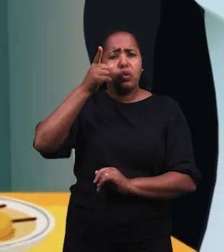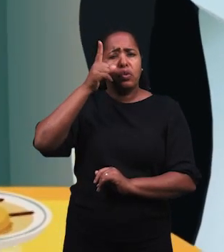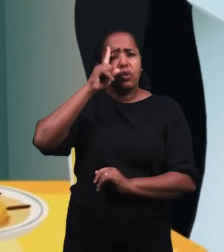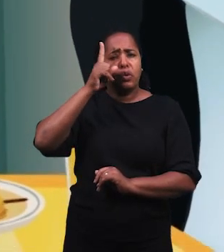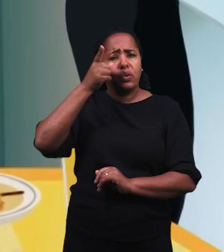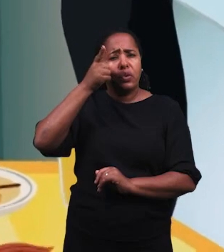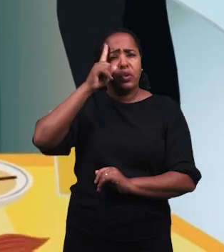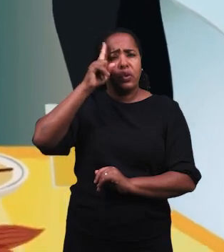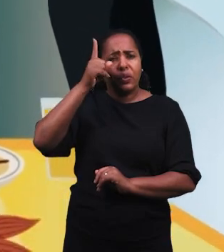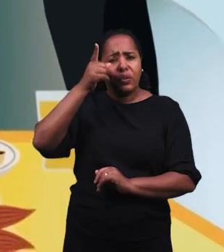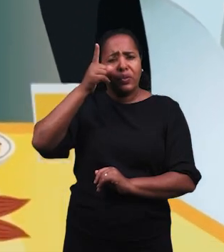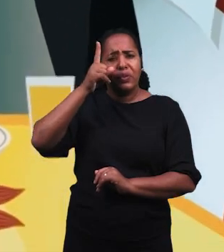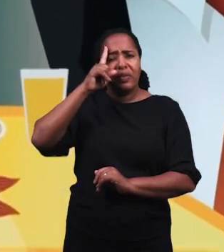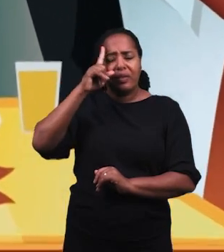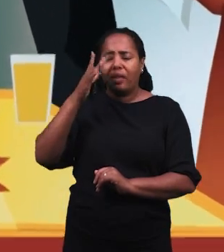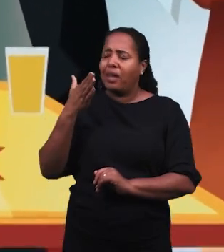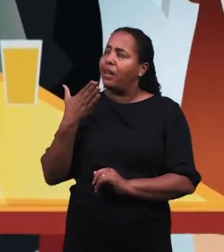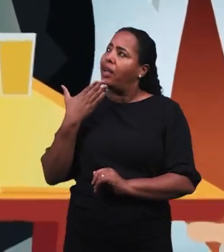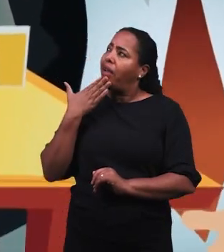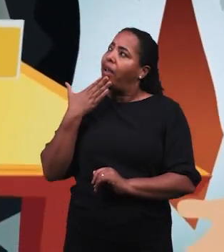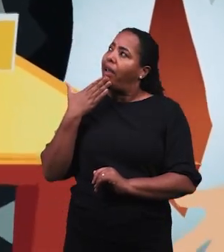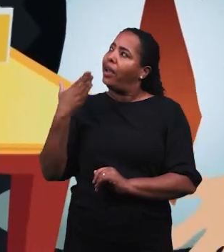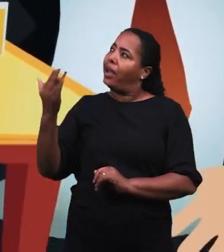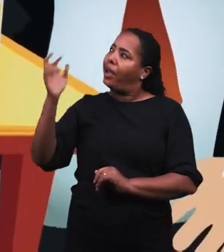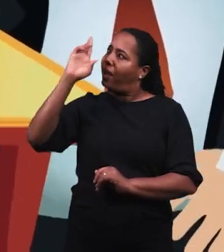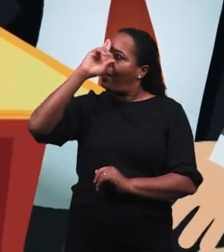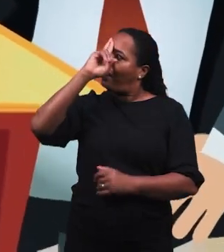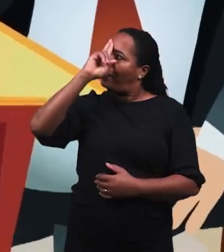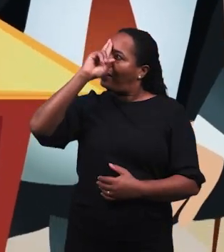И я прошу каждый